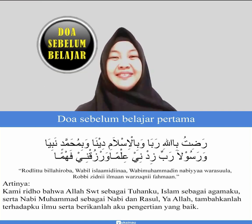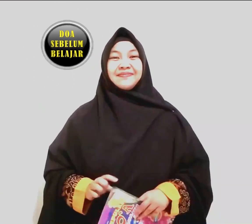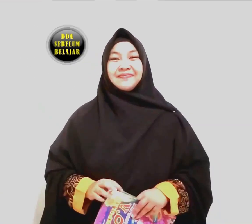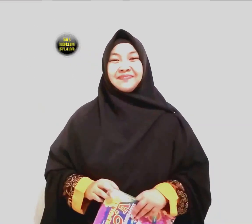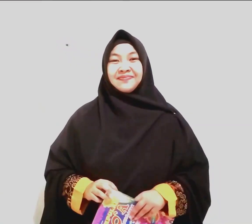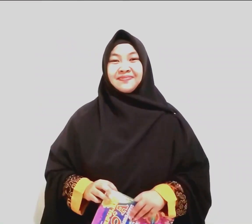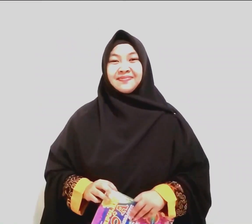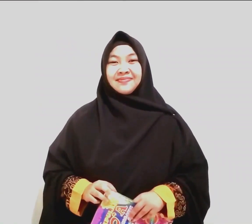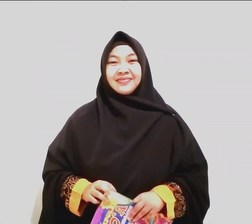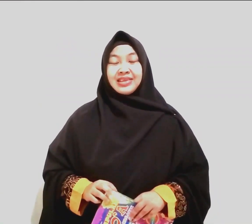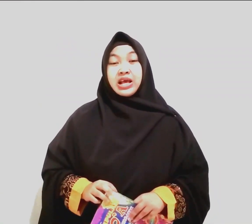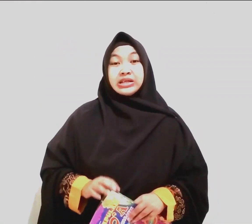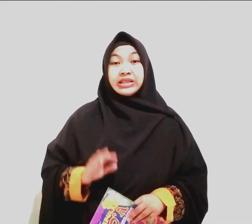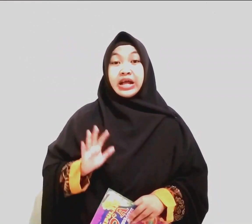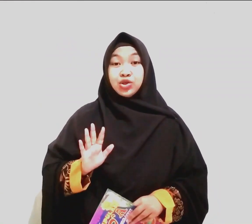Amin.